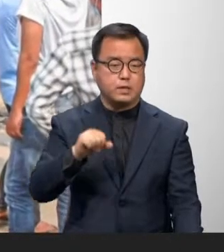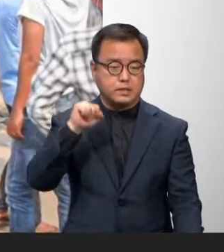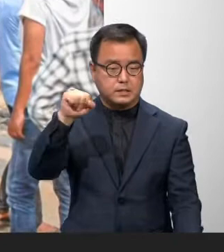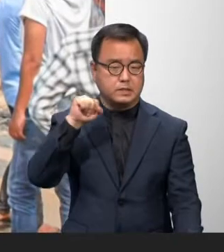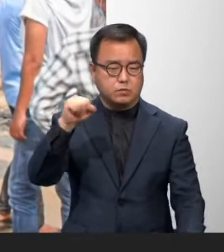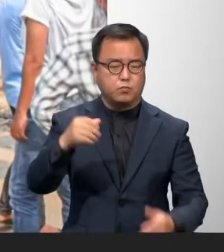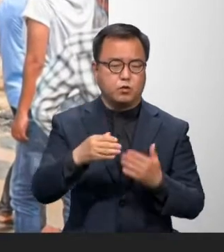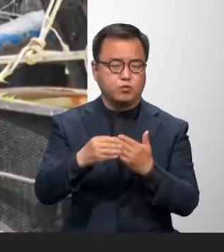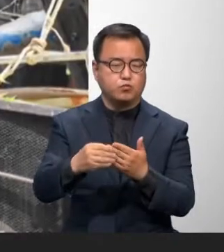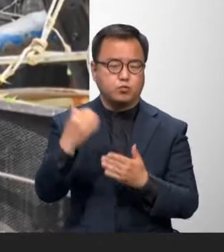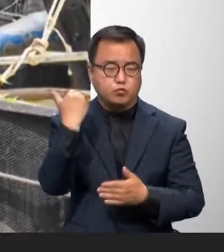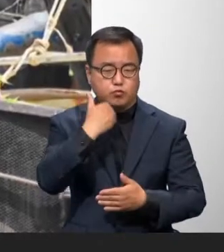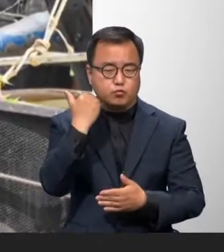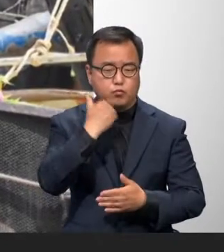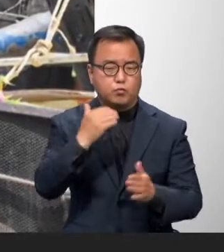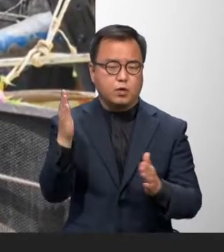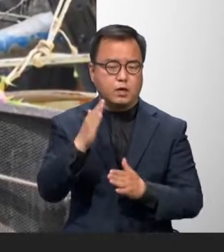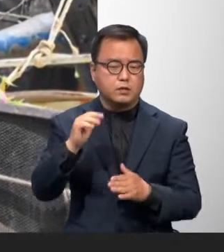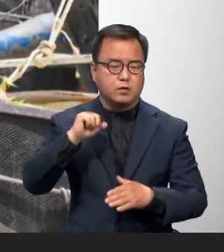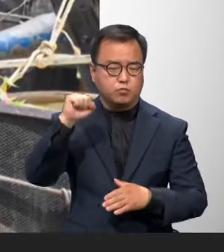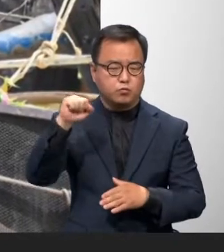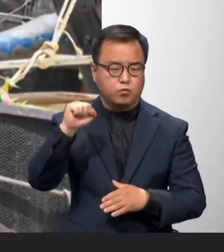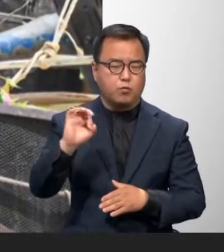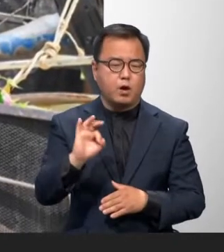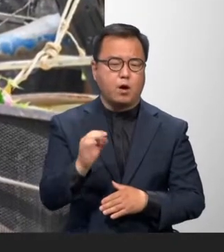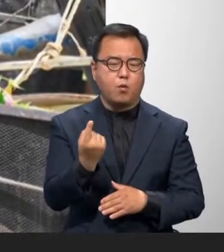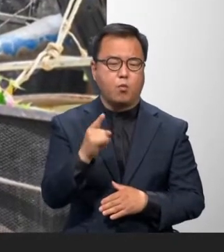이는 학생운동가 출신 외모 나잉입니다.